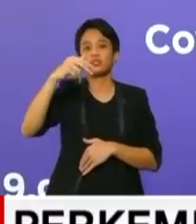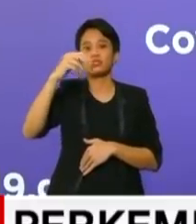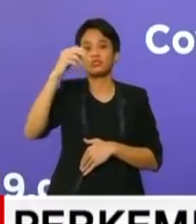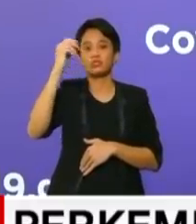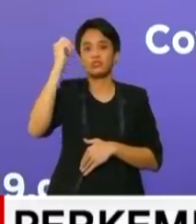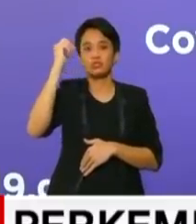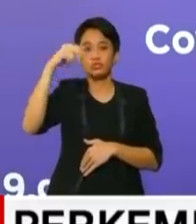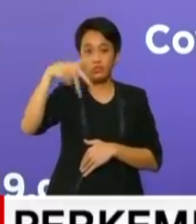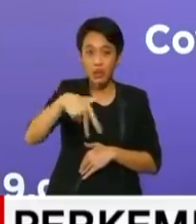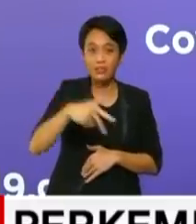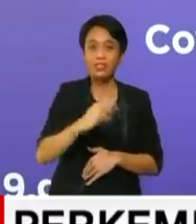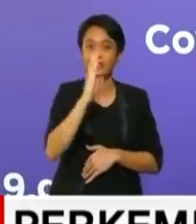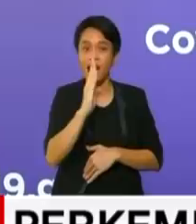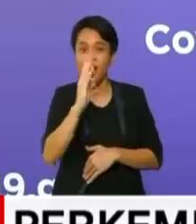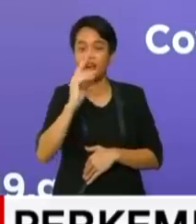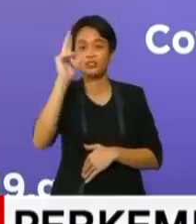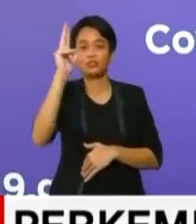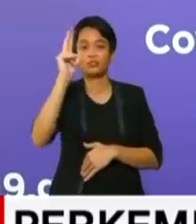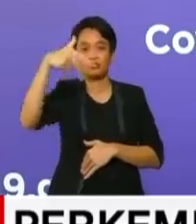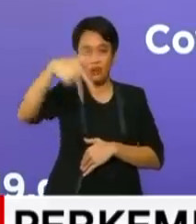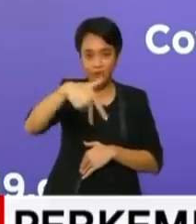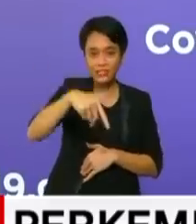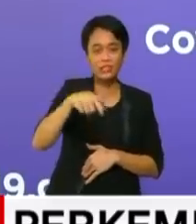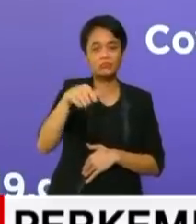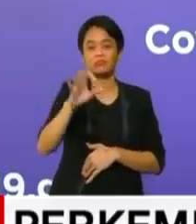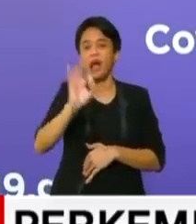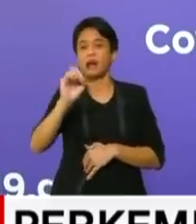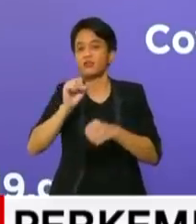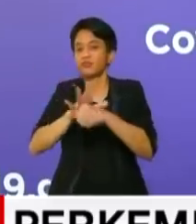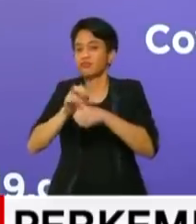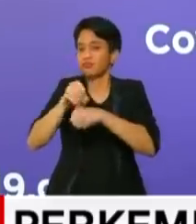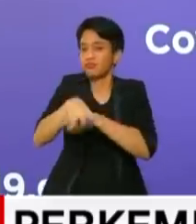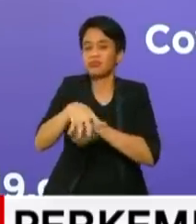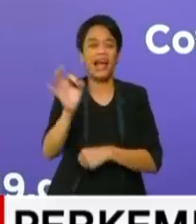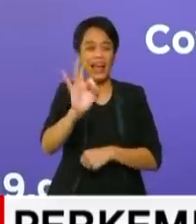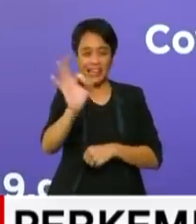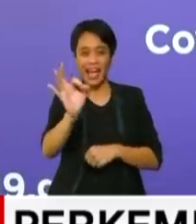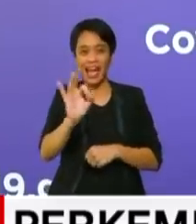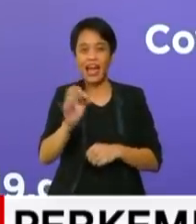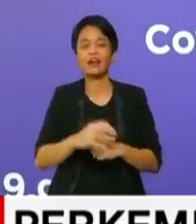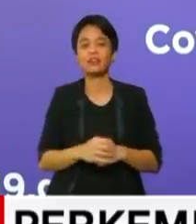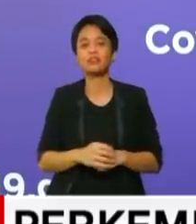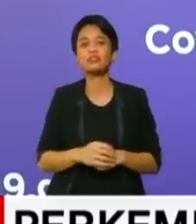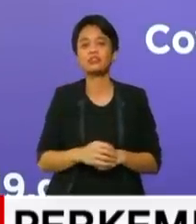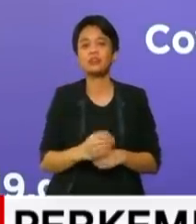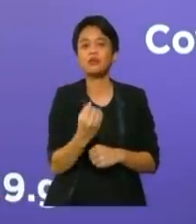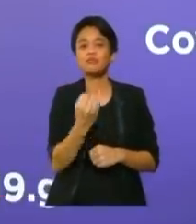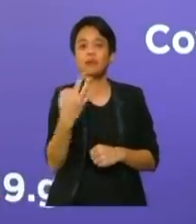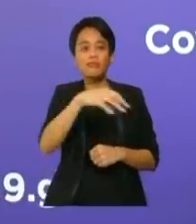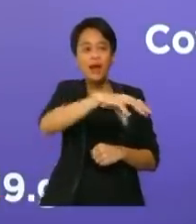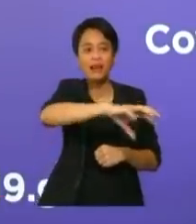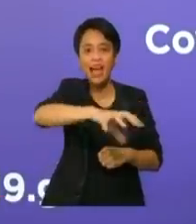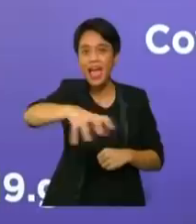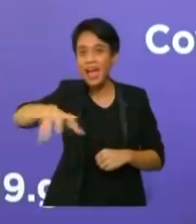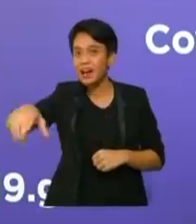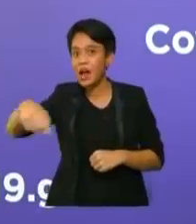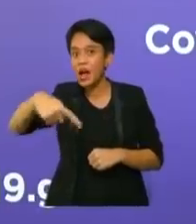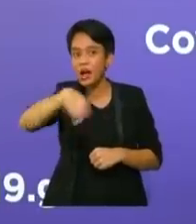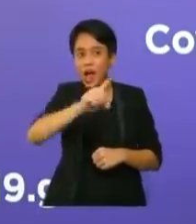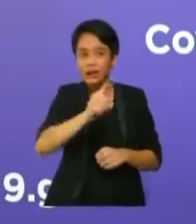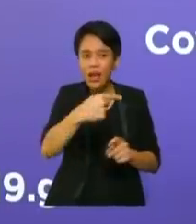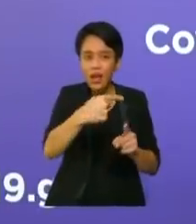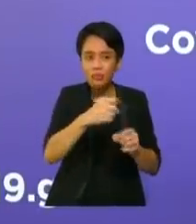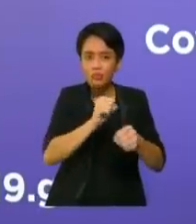Sulawesi Barat. Tidak kita dapatkan kasus sama sekali pada hari ini. Beberapa daerah ada juga yang ada penambahan